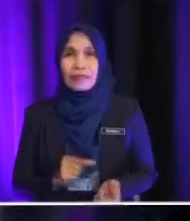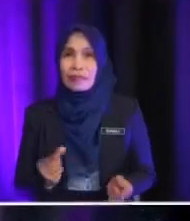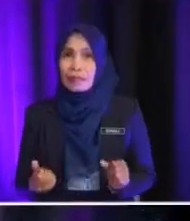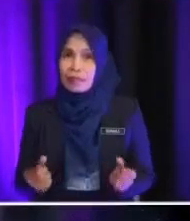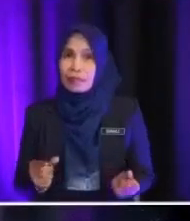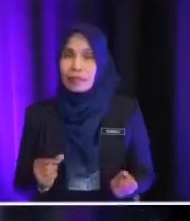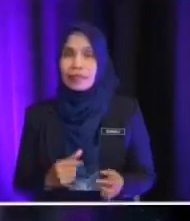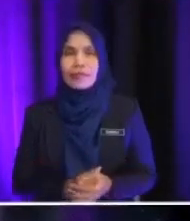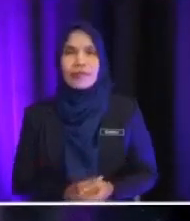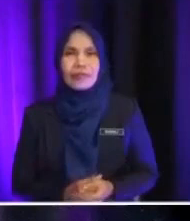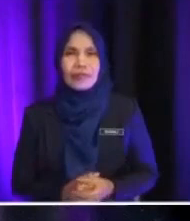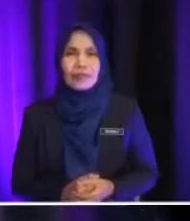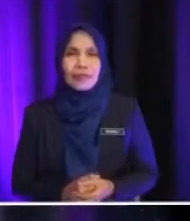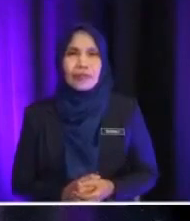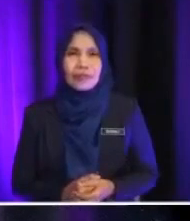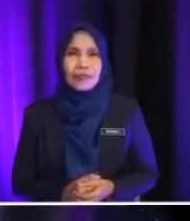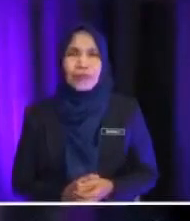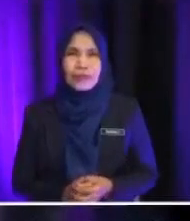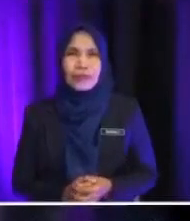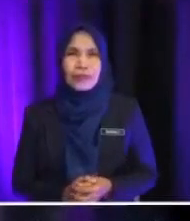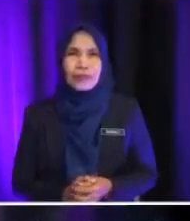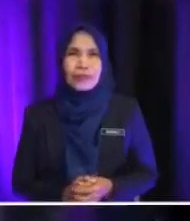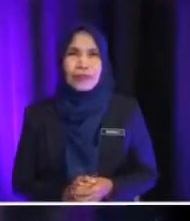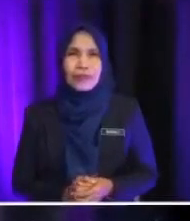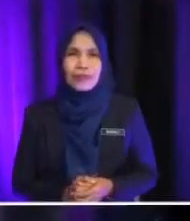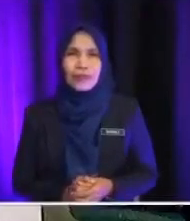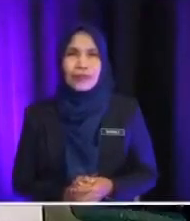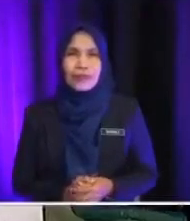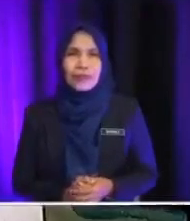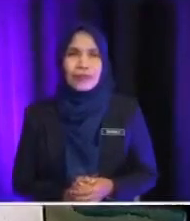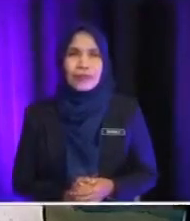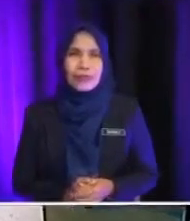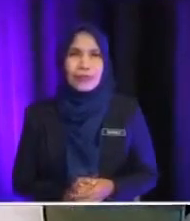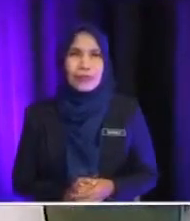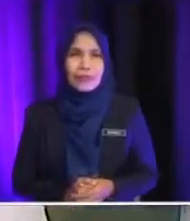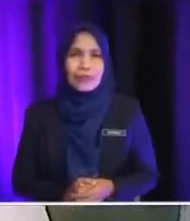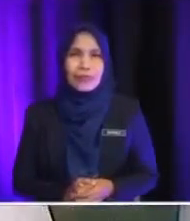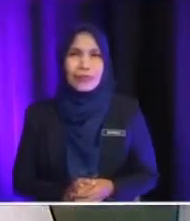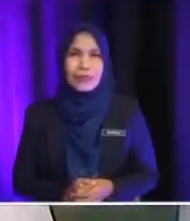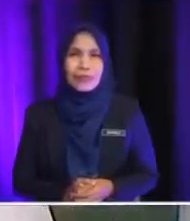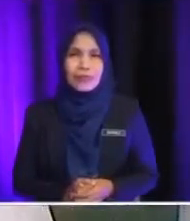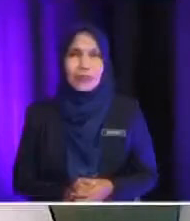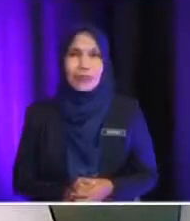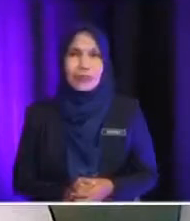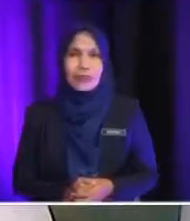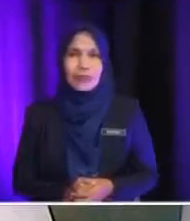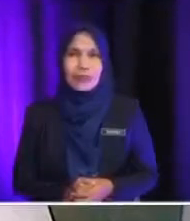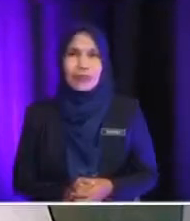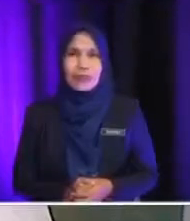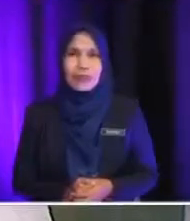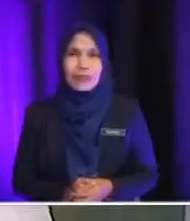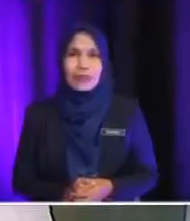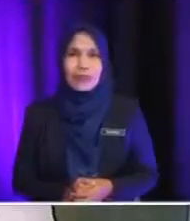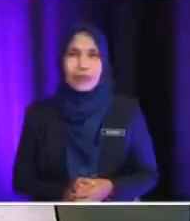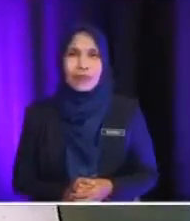Gaul? Gaul bagi rata. Okey, Ria tolong cikgu gaul eh. Boleh. Okey. Terima kasih, Ria. Okey, sama-sama cikgu.